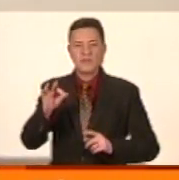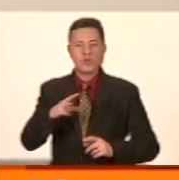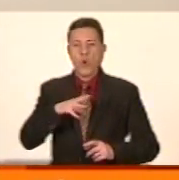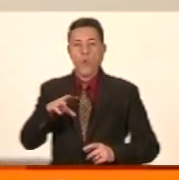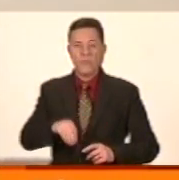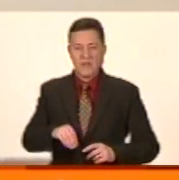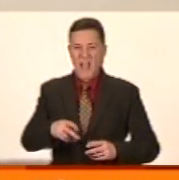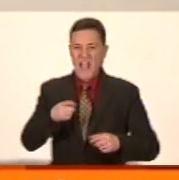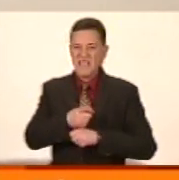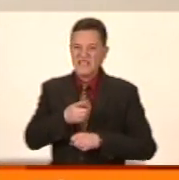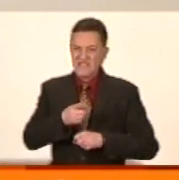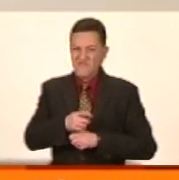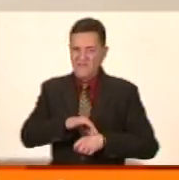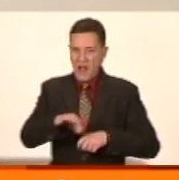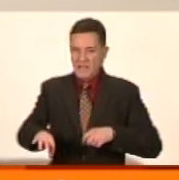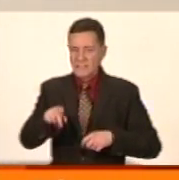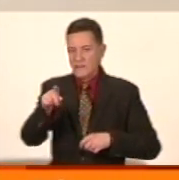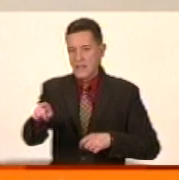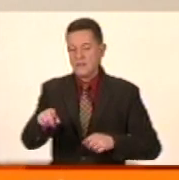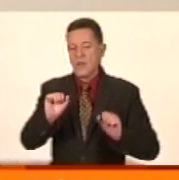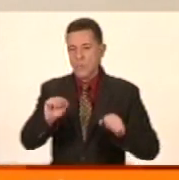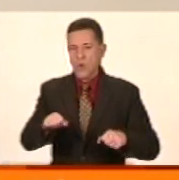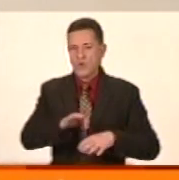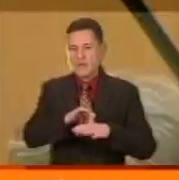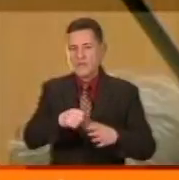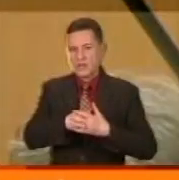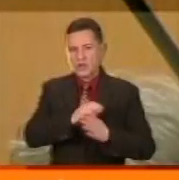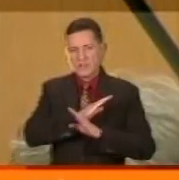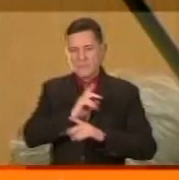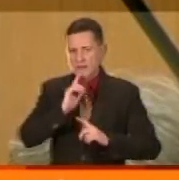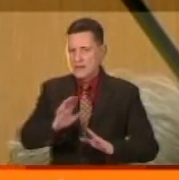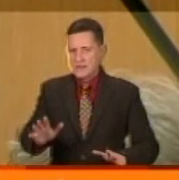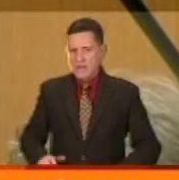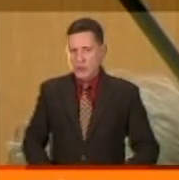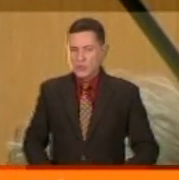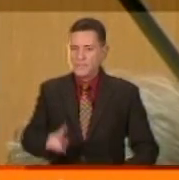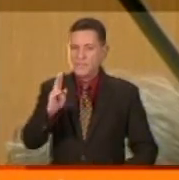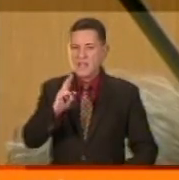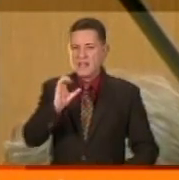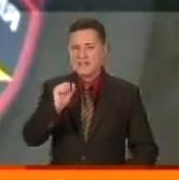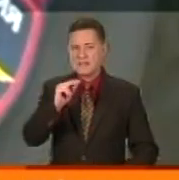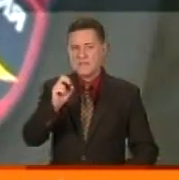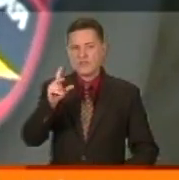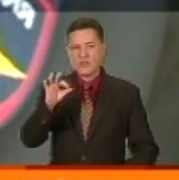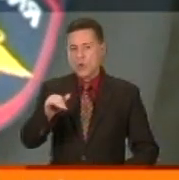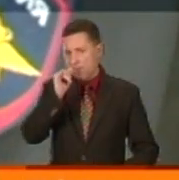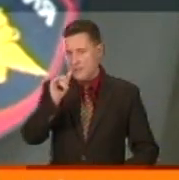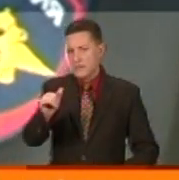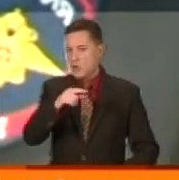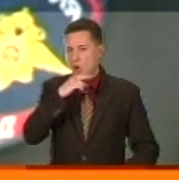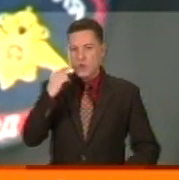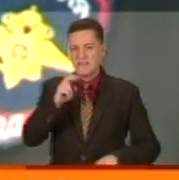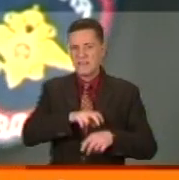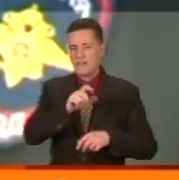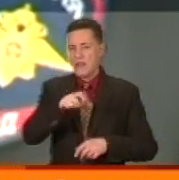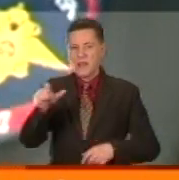То есть издеваться над ней они могут, но доводить ее до смерти они не станут. Надія Савченко не підпускає до себе російських